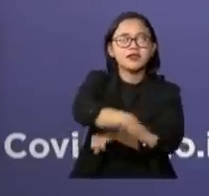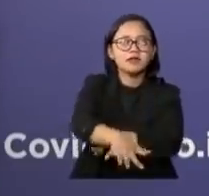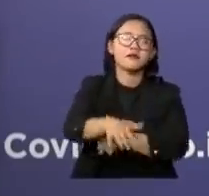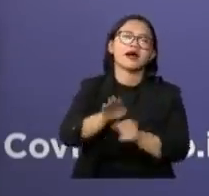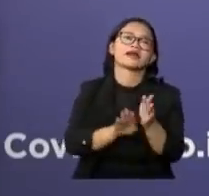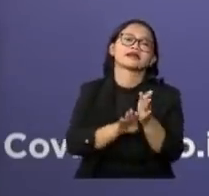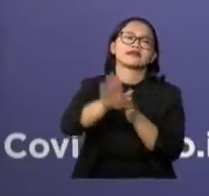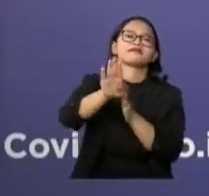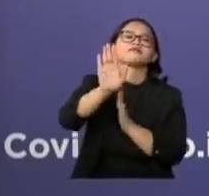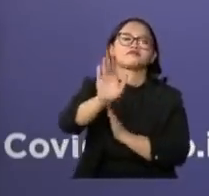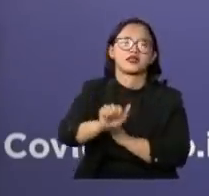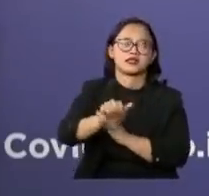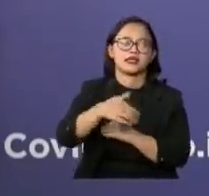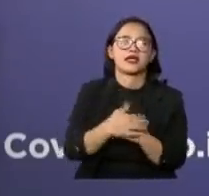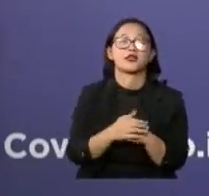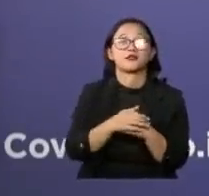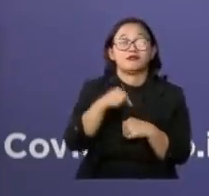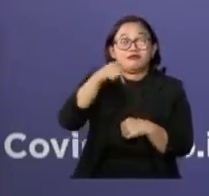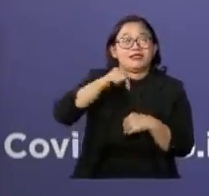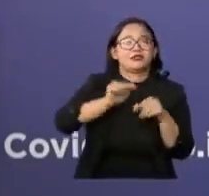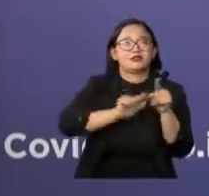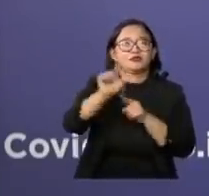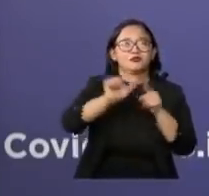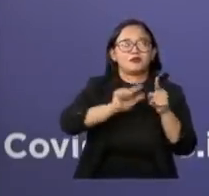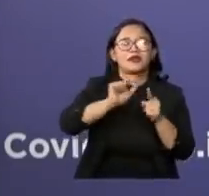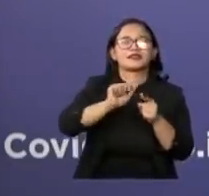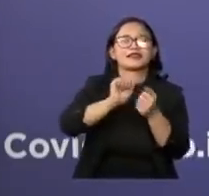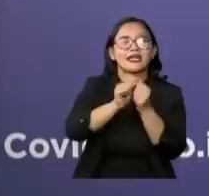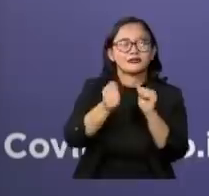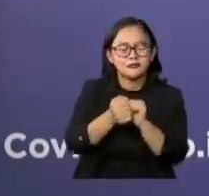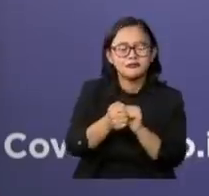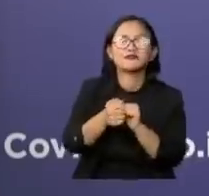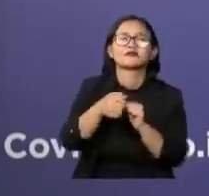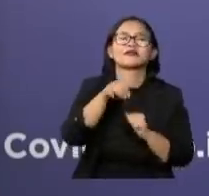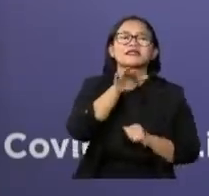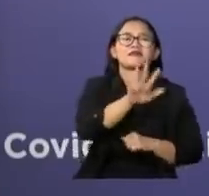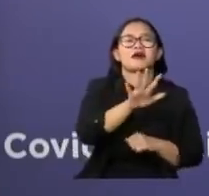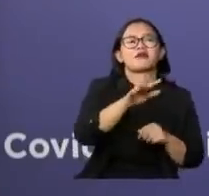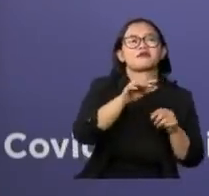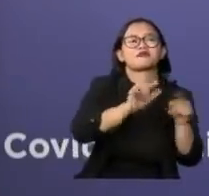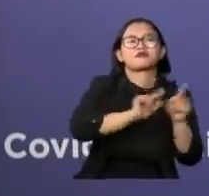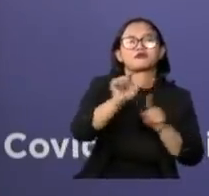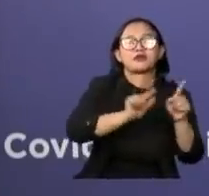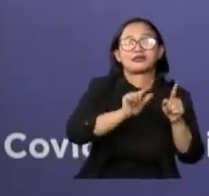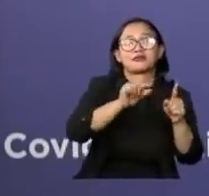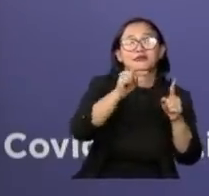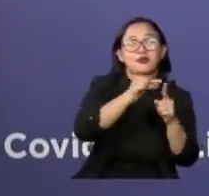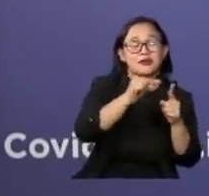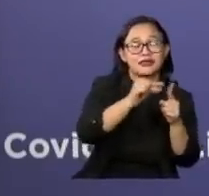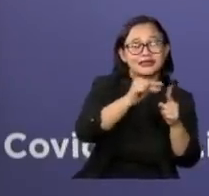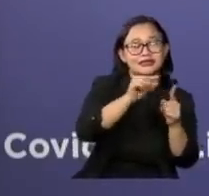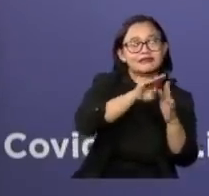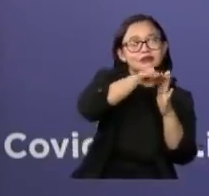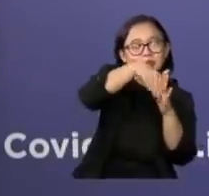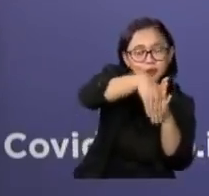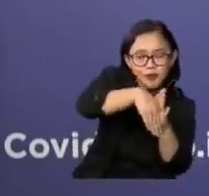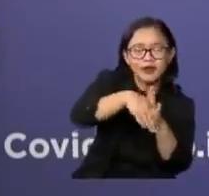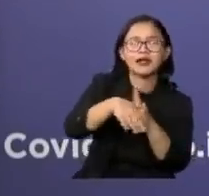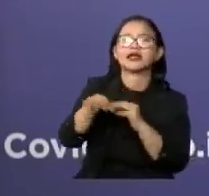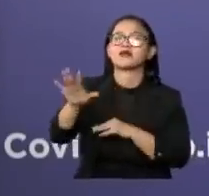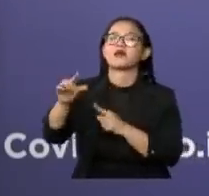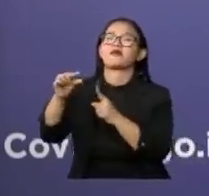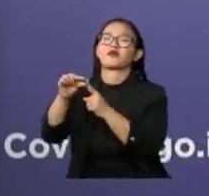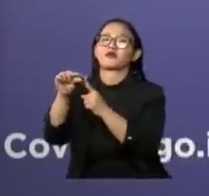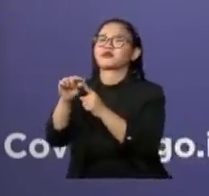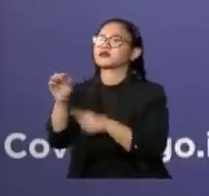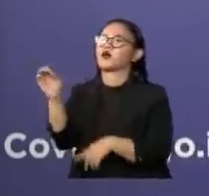ada 17 provinsi yang melaporkan kasus di bawah 10, bahkan ada 5 provinsi yang melaporkan tidak ada penambahan kasus sama